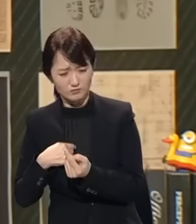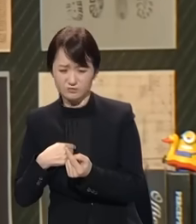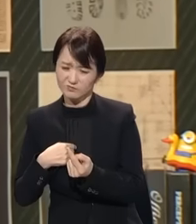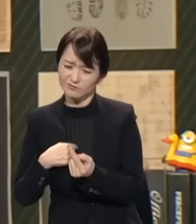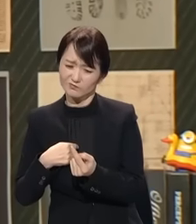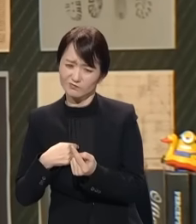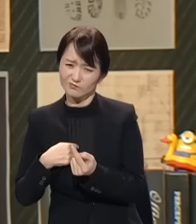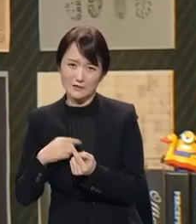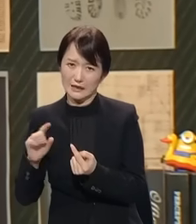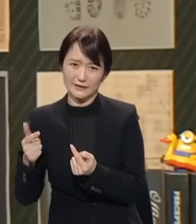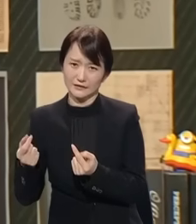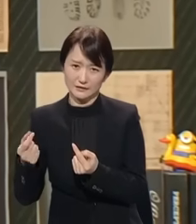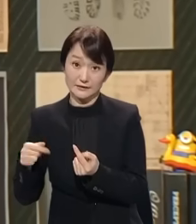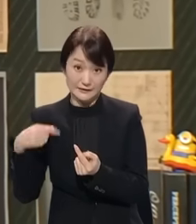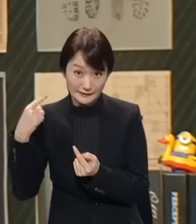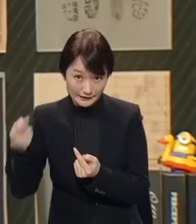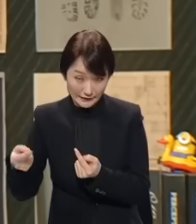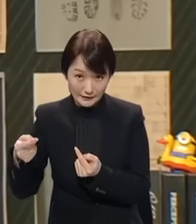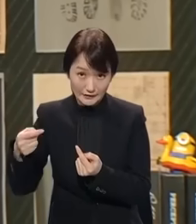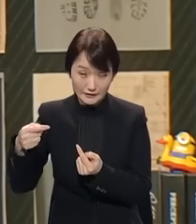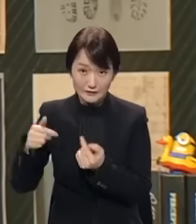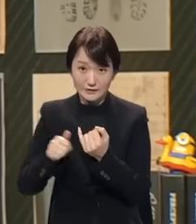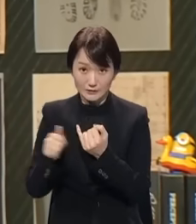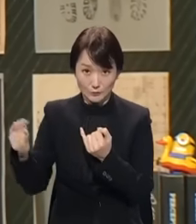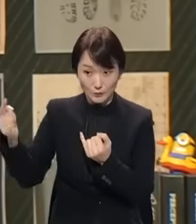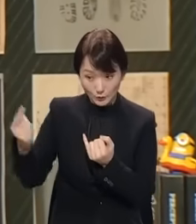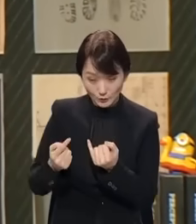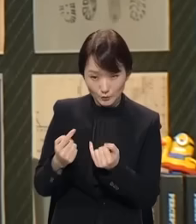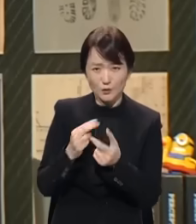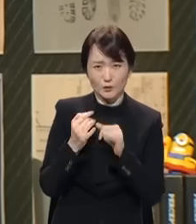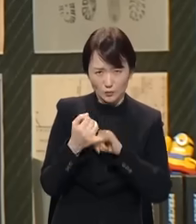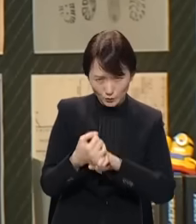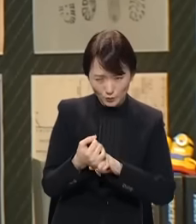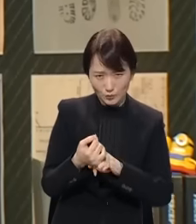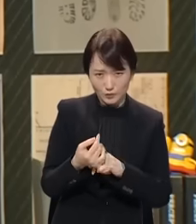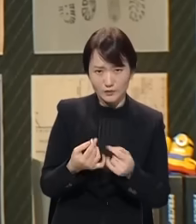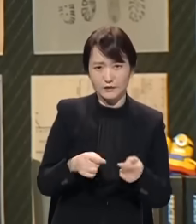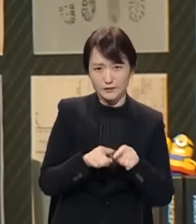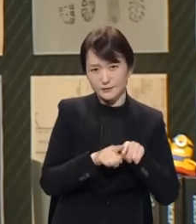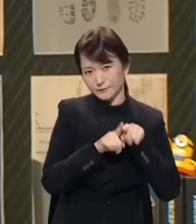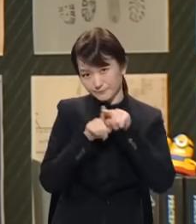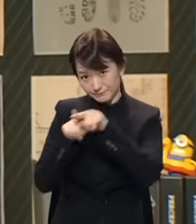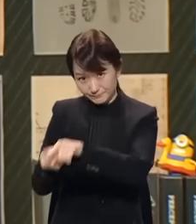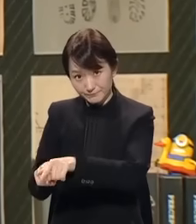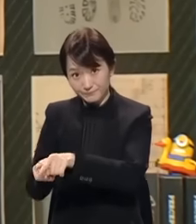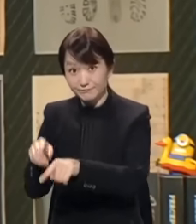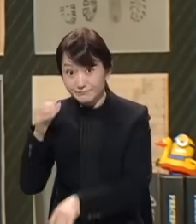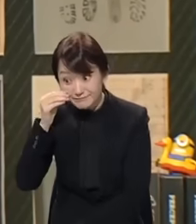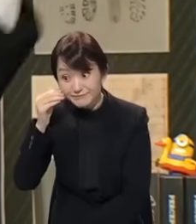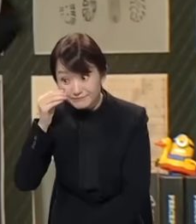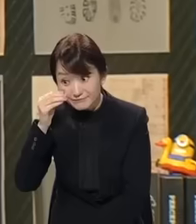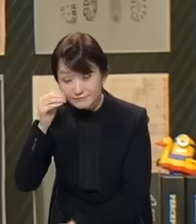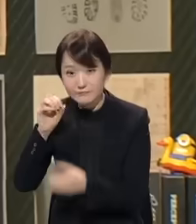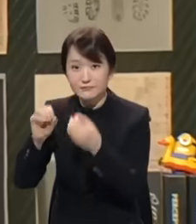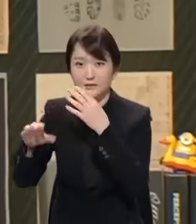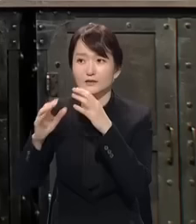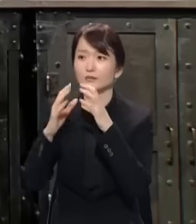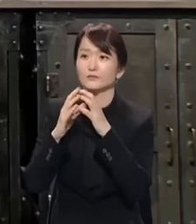같아요. 다음번에 지훈 씨 오면 그때 저희 꼭 같이 내려갈게요. 네? 어머님. 네? 네?